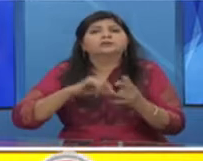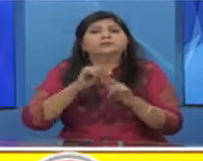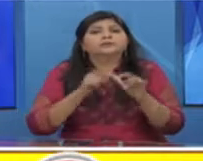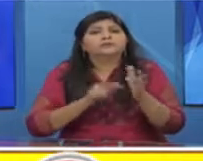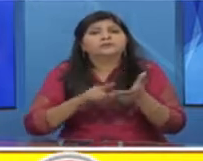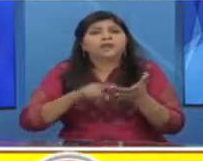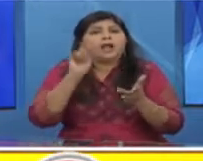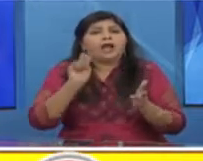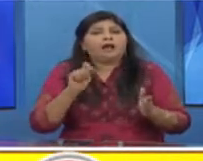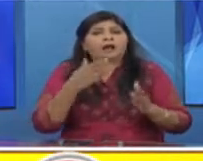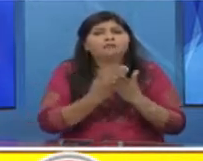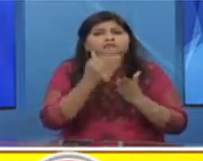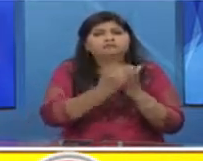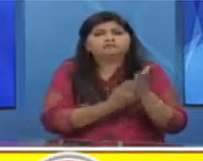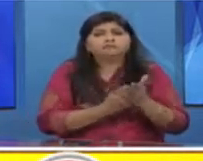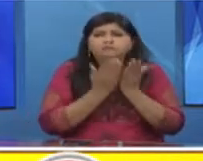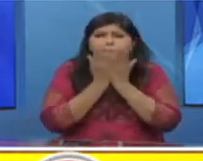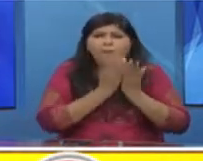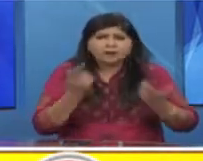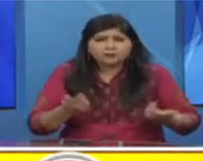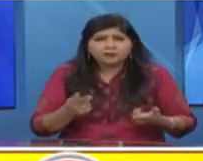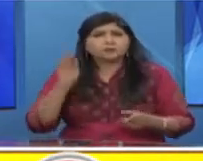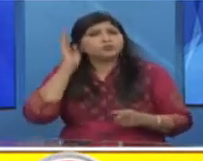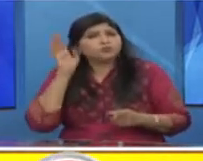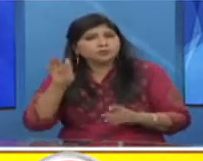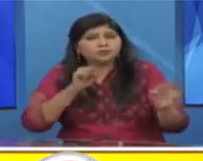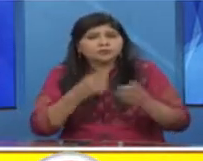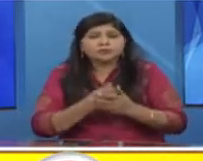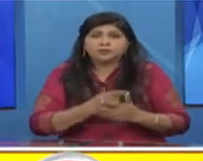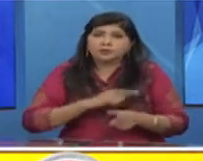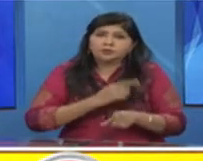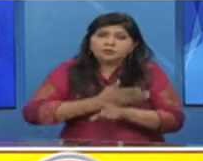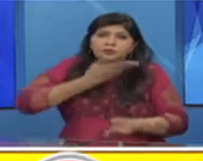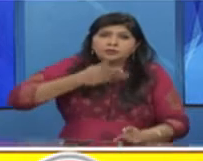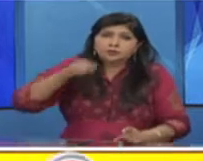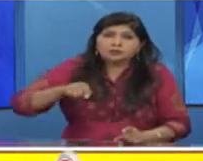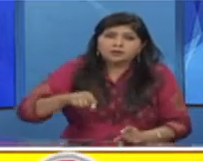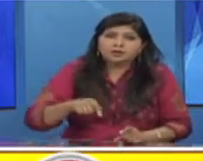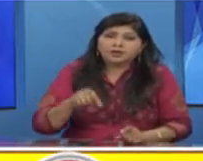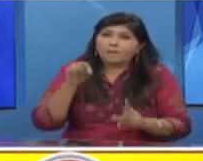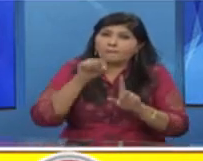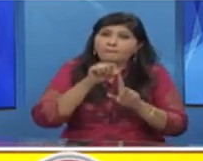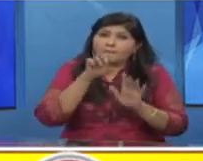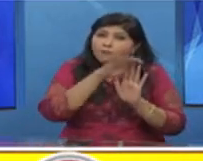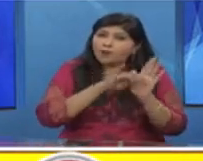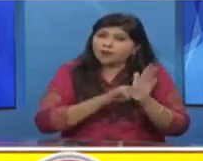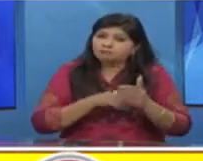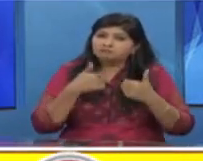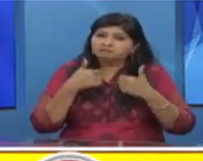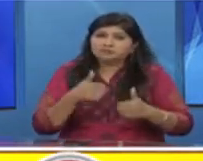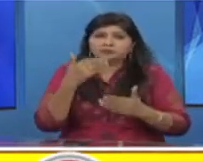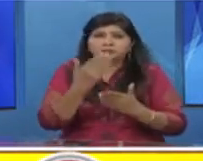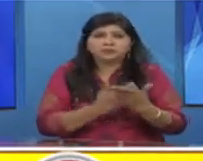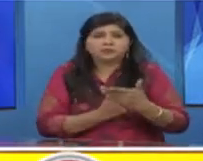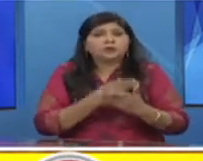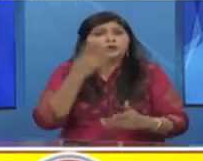कार्यशैली के विषय में जब पढ़ते हैं, सुनते हैं, तो पता चलता है कि उनकी प्लानिंग कितनी जबरदस्त होती थी।